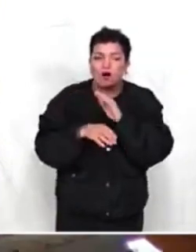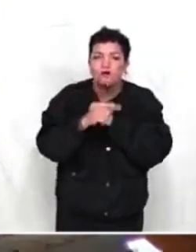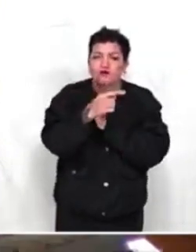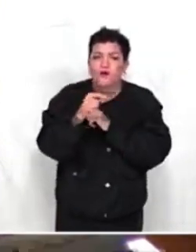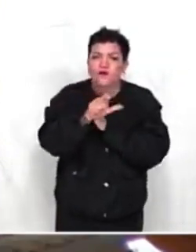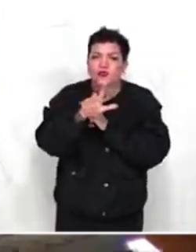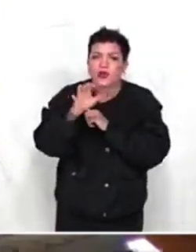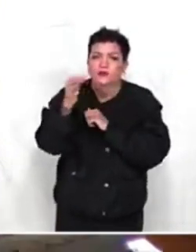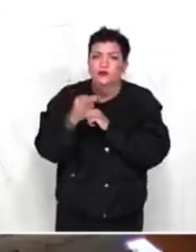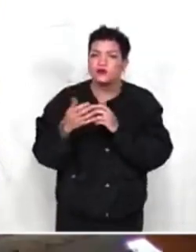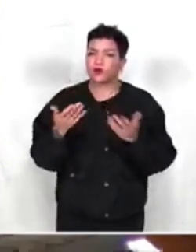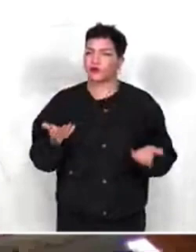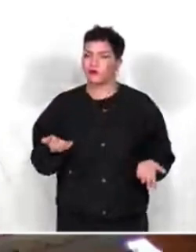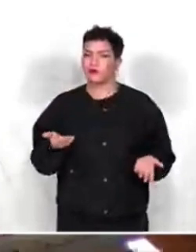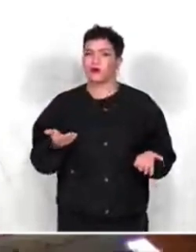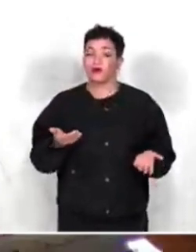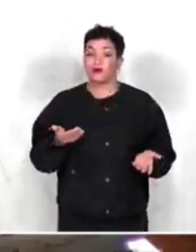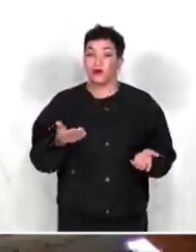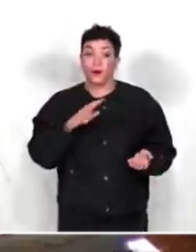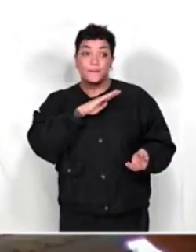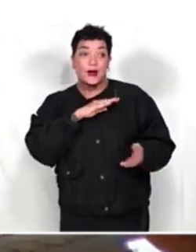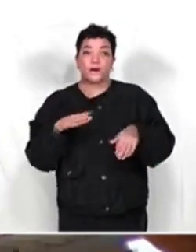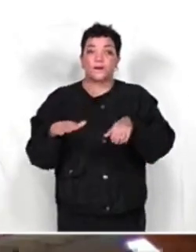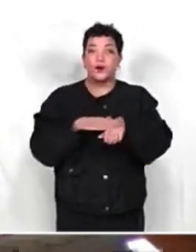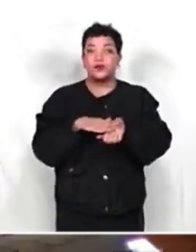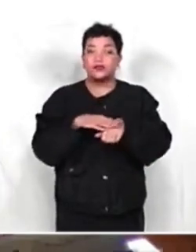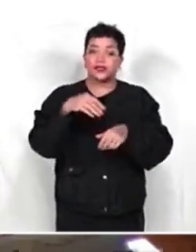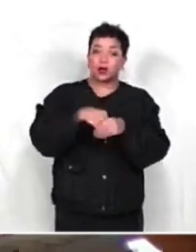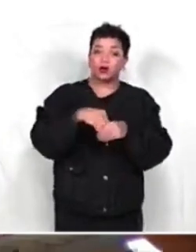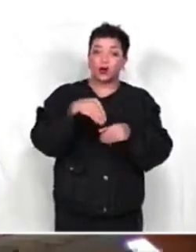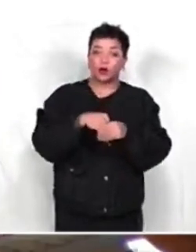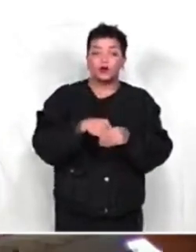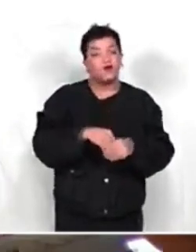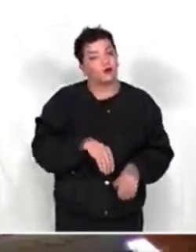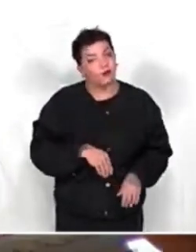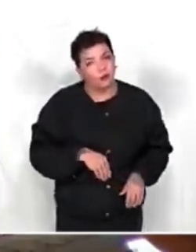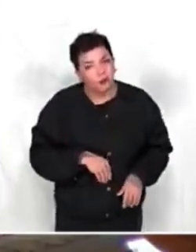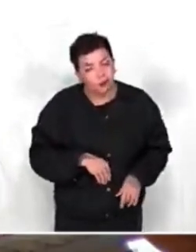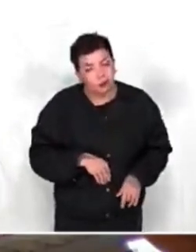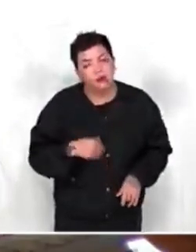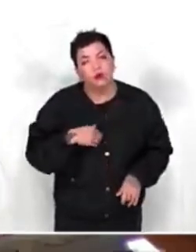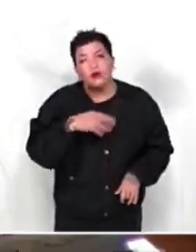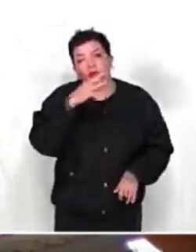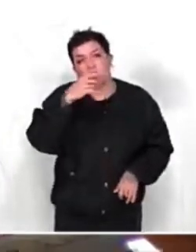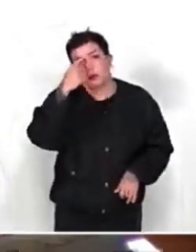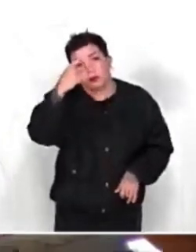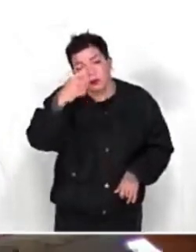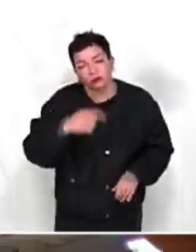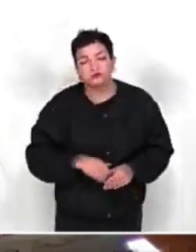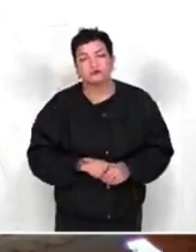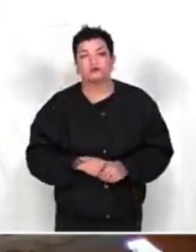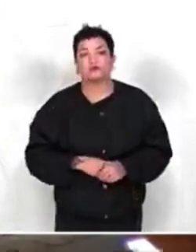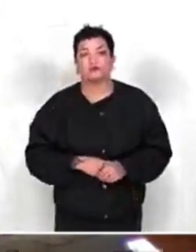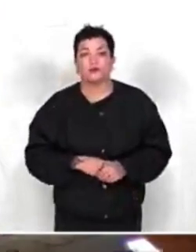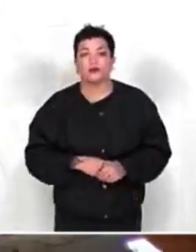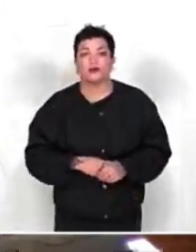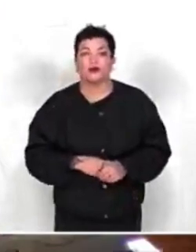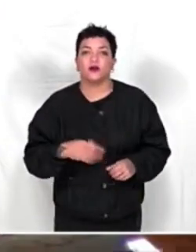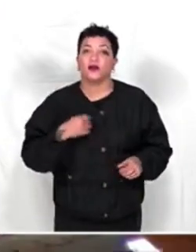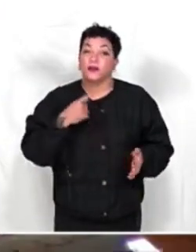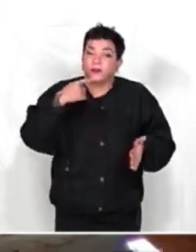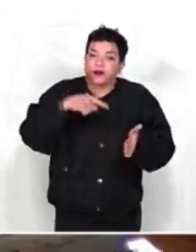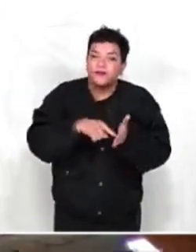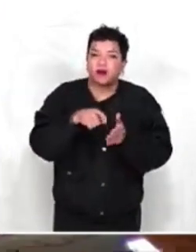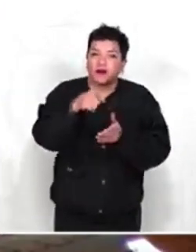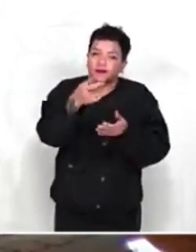s'agit du fruit de votre politique de sobriété, parce que franchement, personne n'osera vous croire. Je préférerais que vous disiez plutôt que